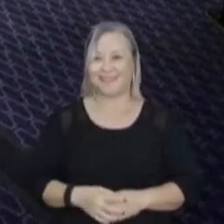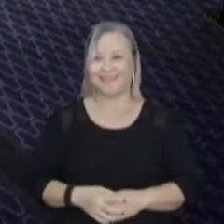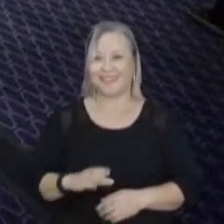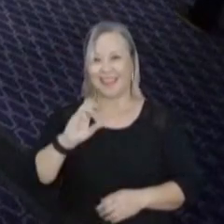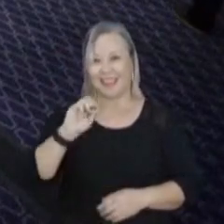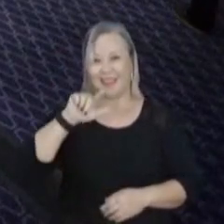отрывом